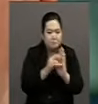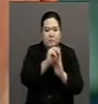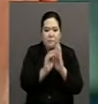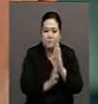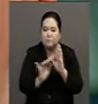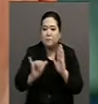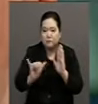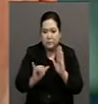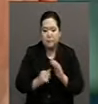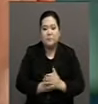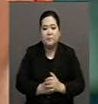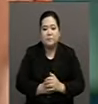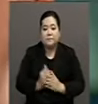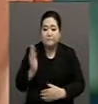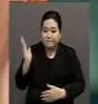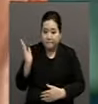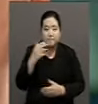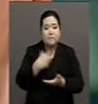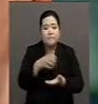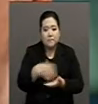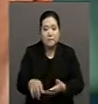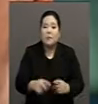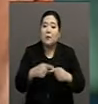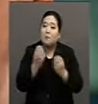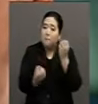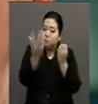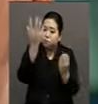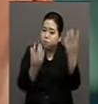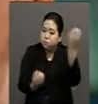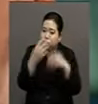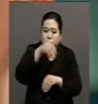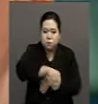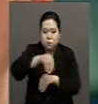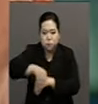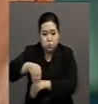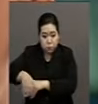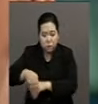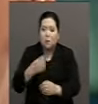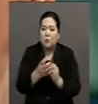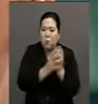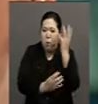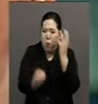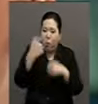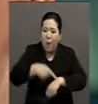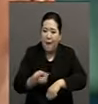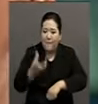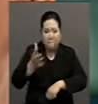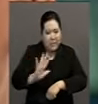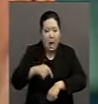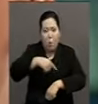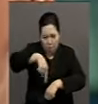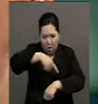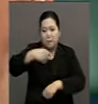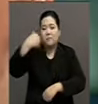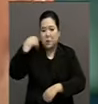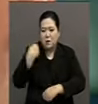หนึ่งไม่ได้เสร็จในกลับคืนเข้ามาเป็นป่าในเวลาสั้นเมื่อมันต้นไม้ใหญ่อันที่สองเราต้องปลูกคำว่าปลูกป่า